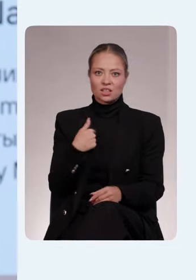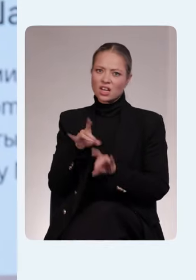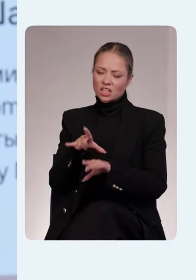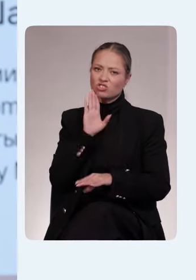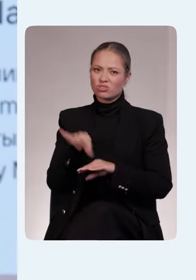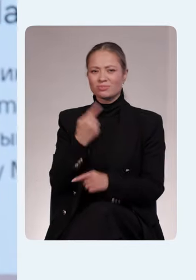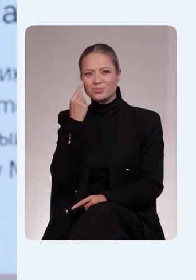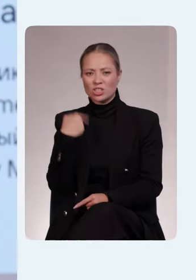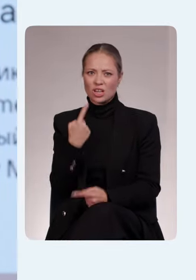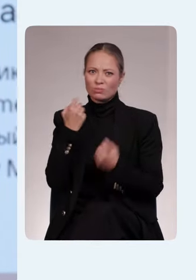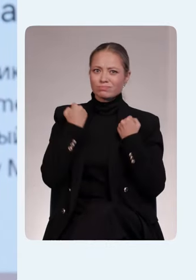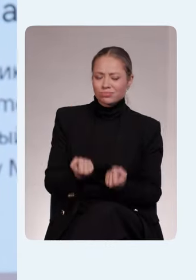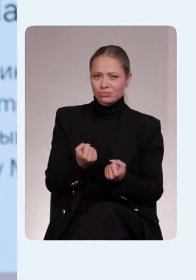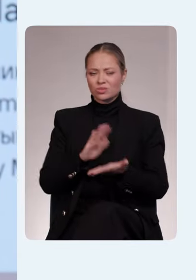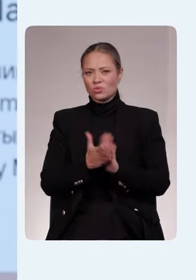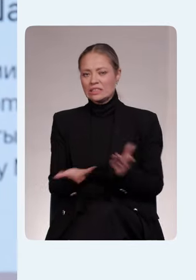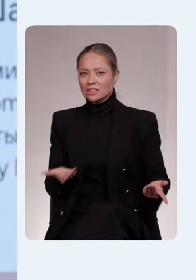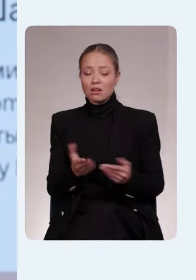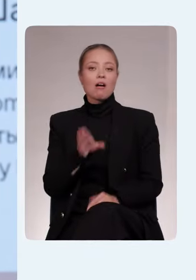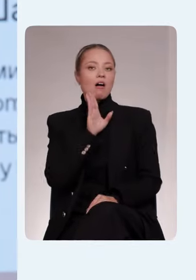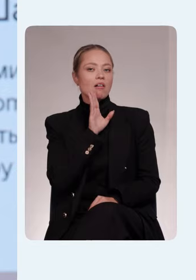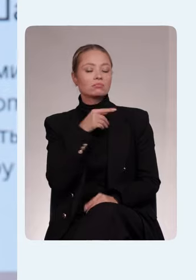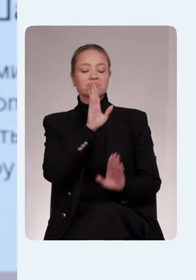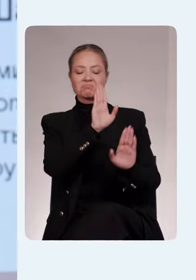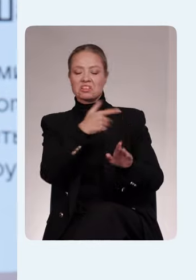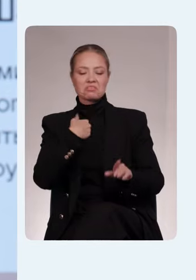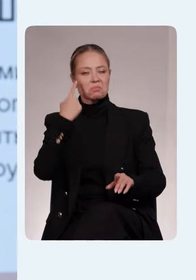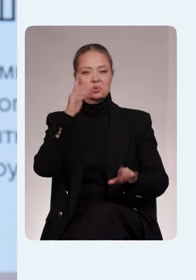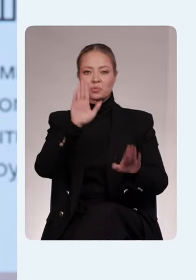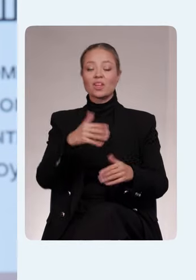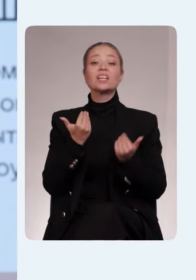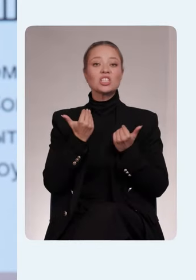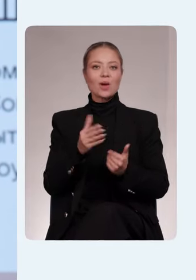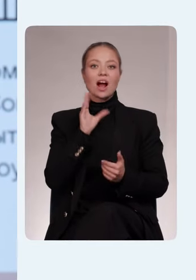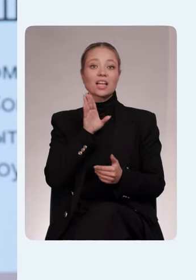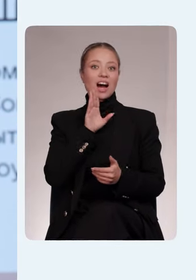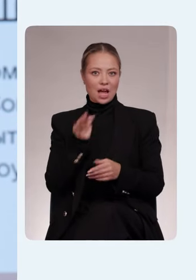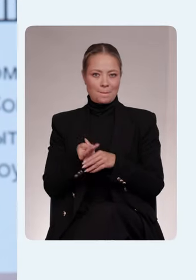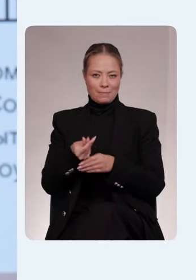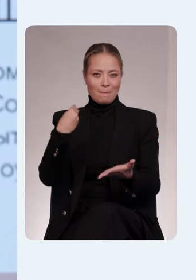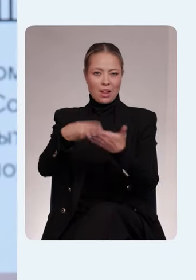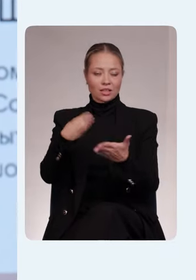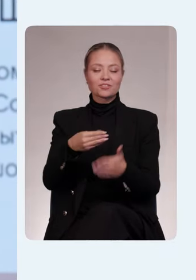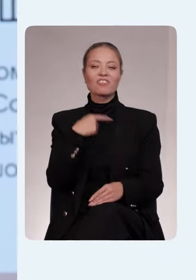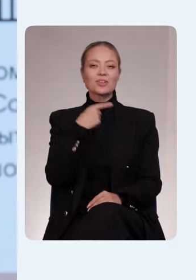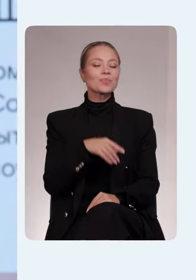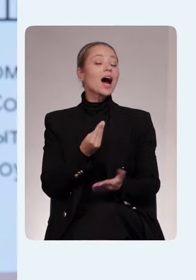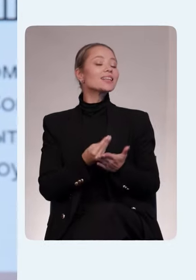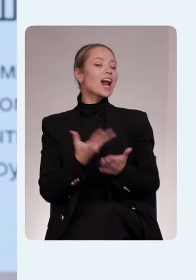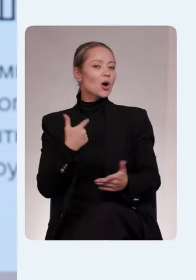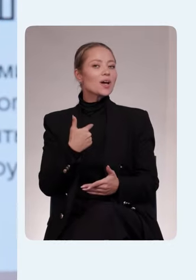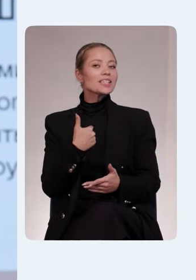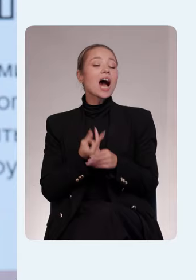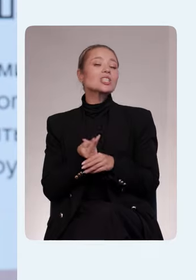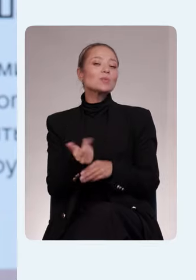я неловко себя чувствую, она такая, я все придумала. Теперь она, когда расплачивается, говорит, дорогой, я расплачусь